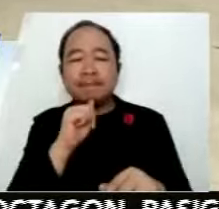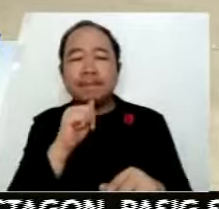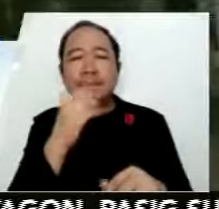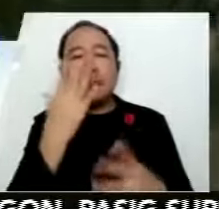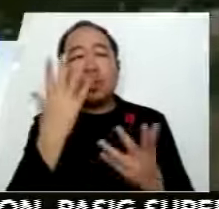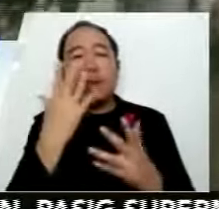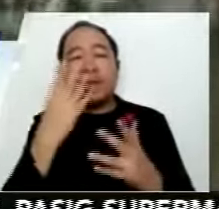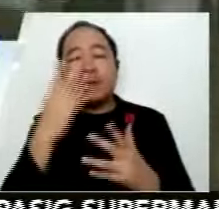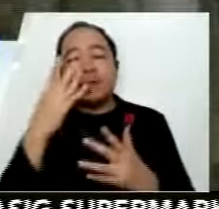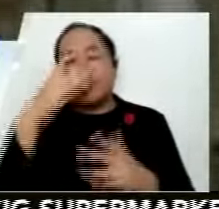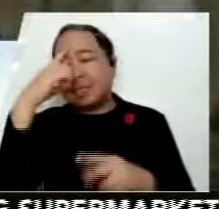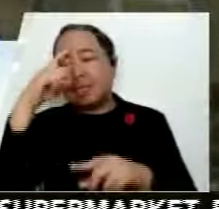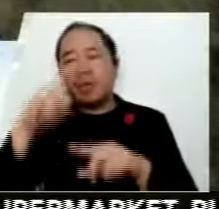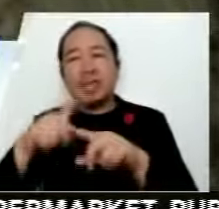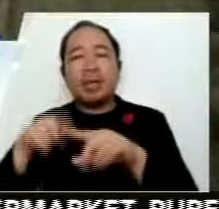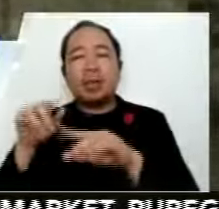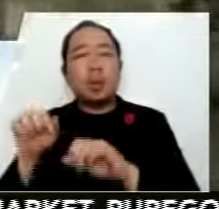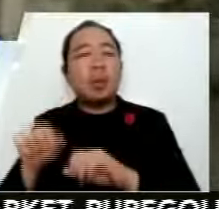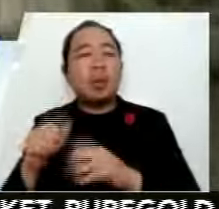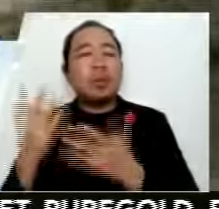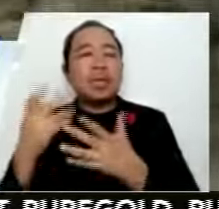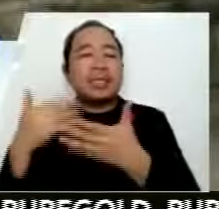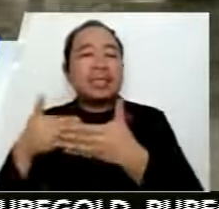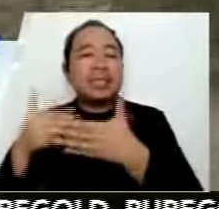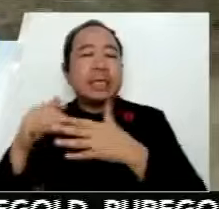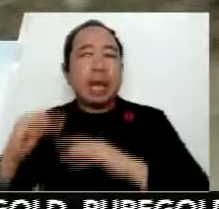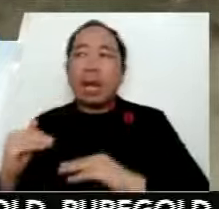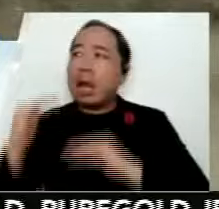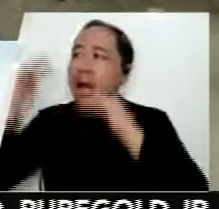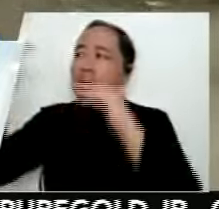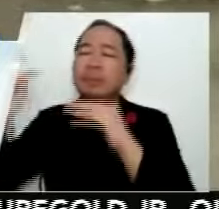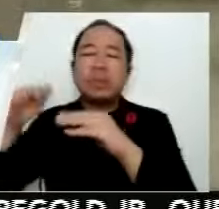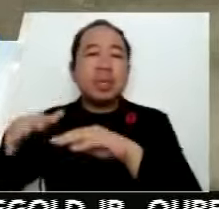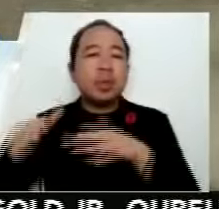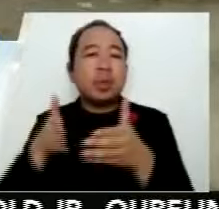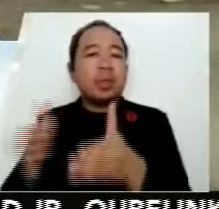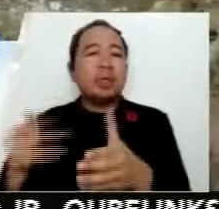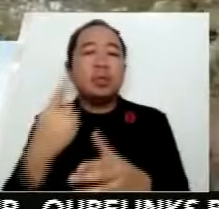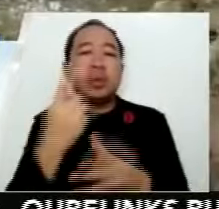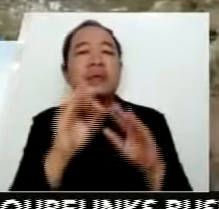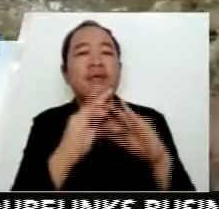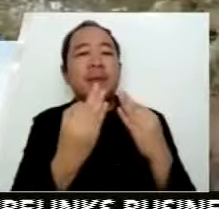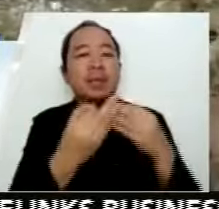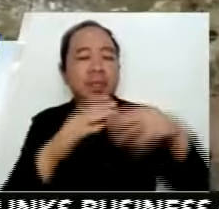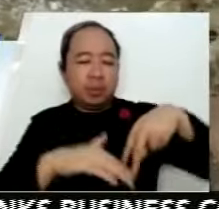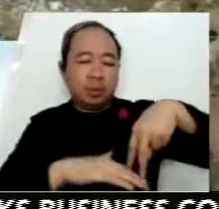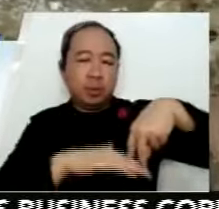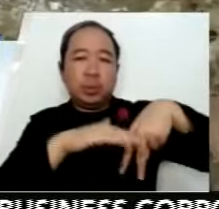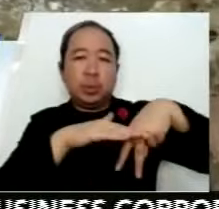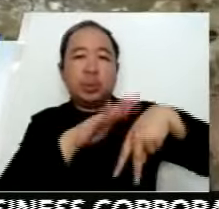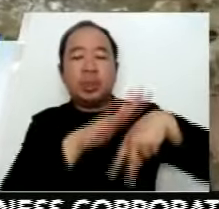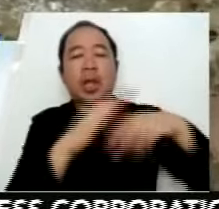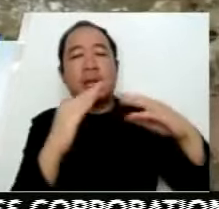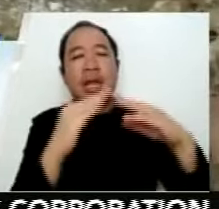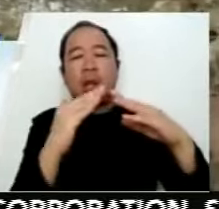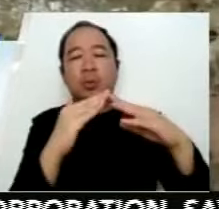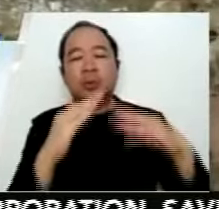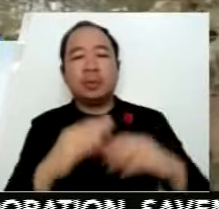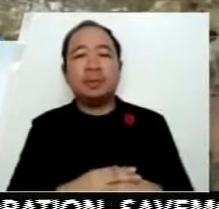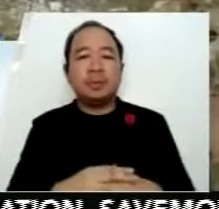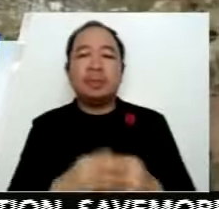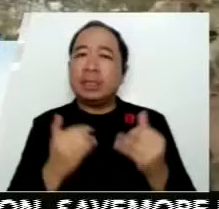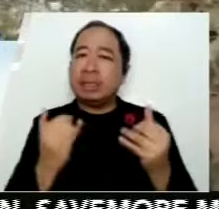kalsada, gaya ng pamilya ni Zenaida na abot binti ang tubig sa kanilang bahay. Ngayon lang kami nakaranas ng tubig na